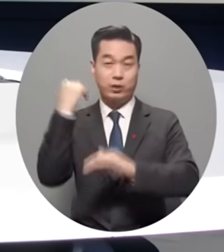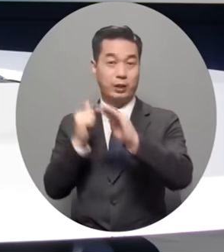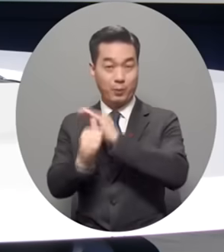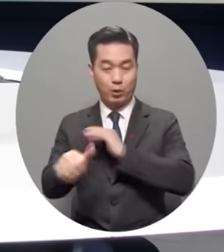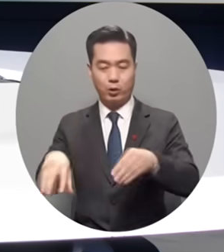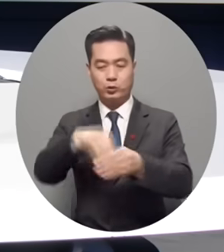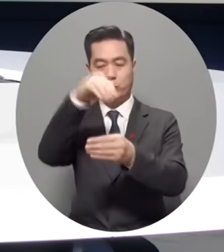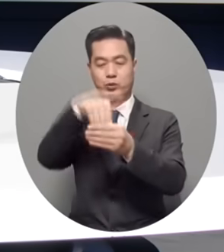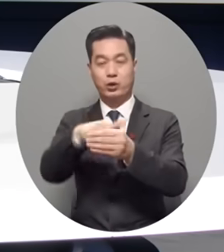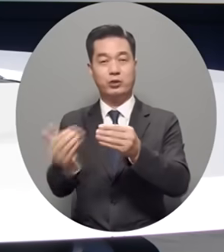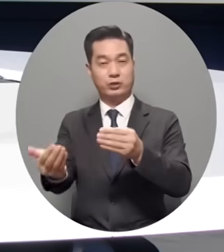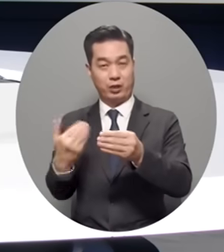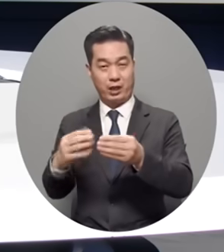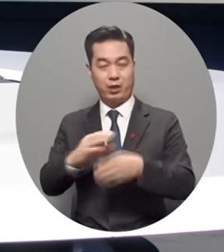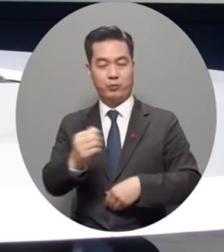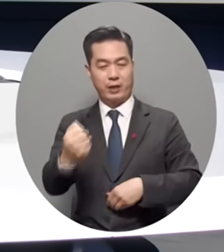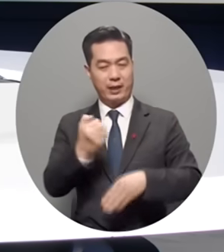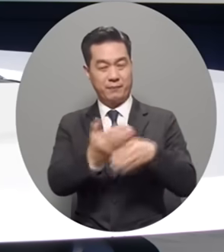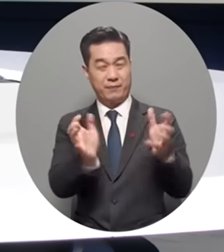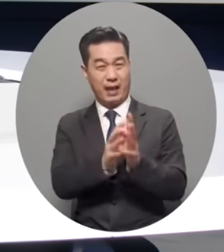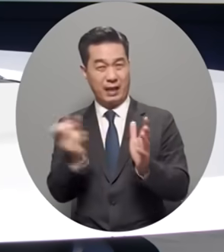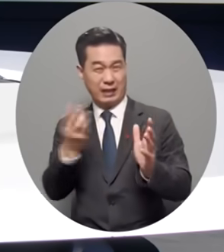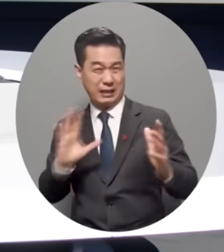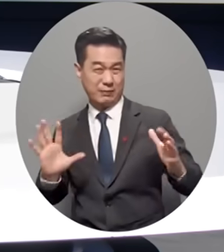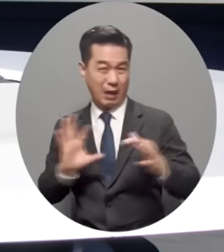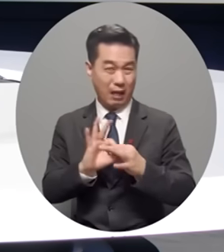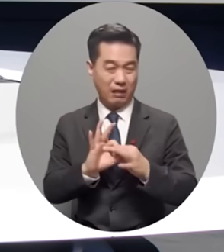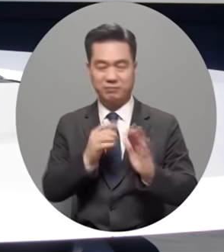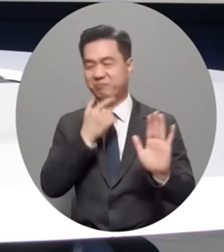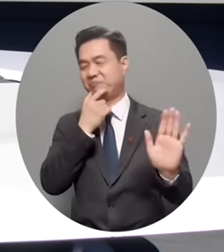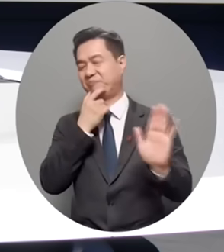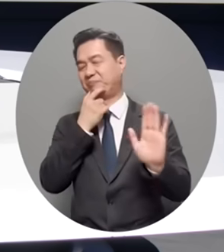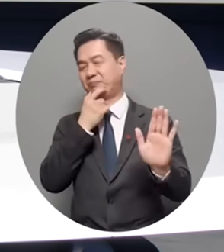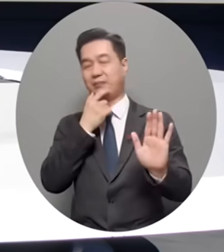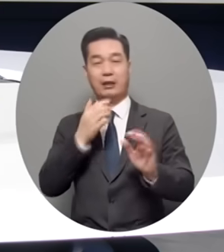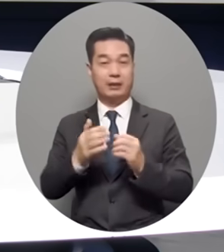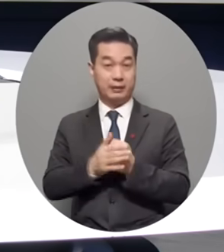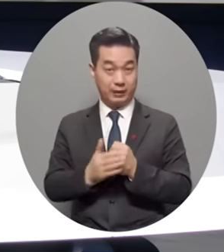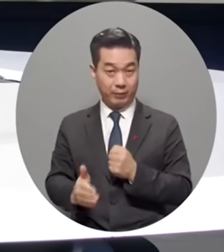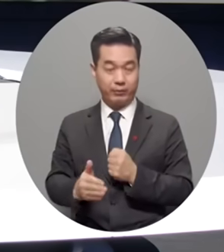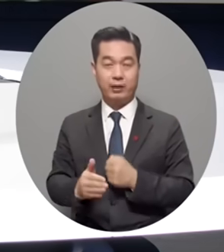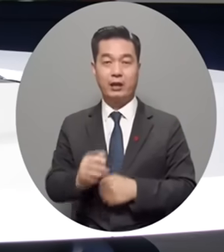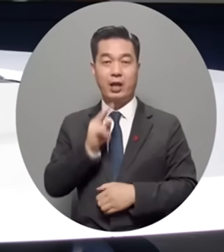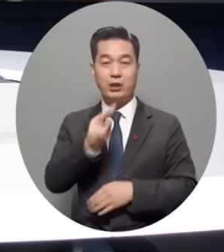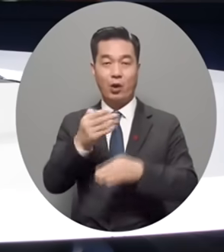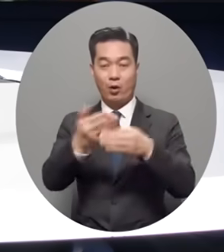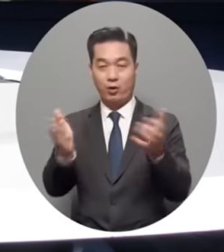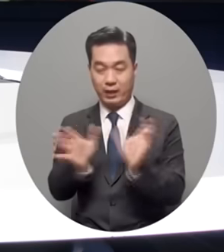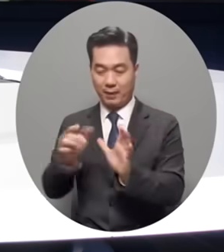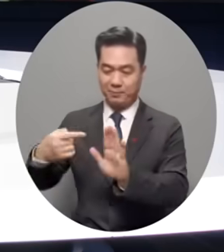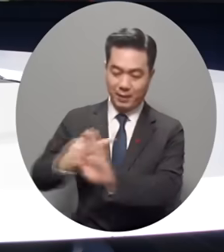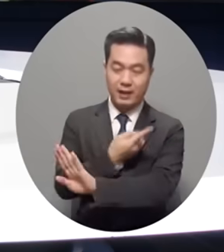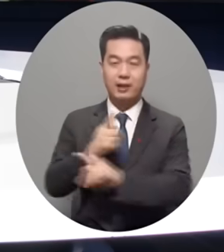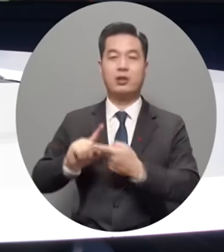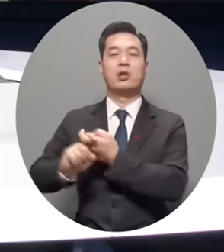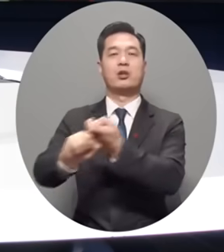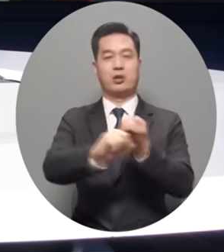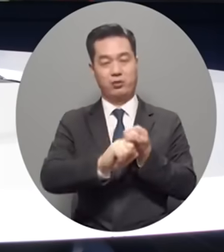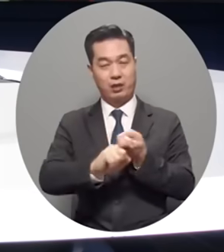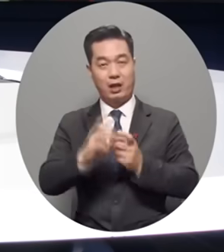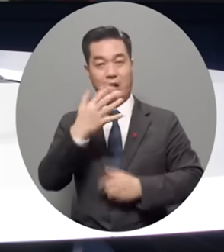전에 국민의힘과 재결합하는 일은 없을 거라고 못 박으면서 반면 여당 바깥에서의 연대 가능성은